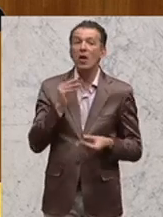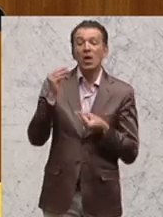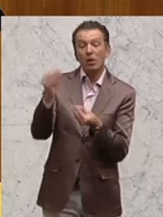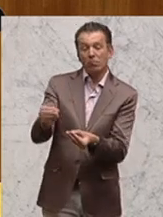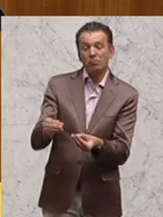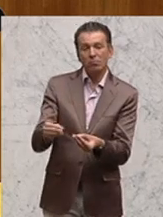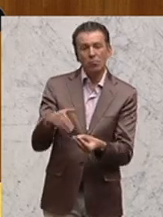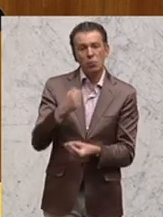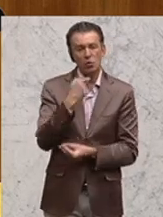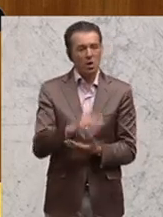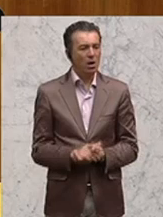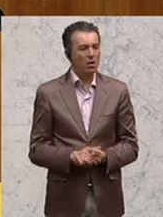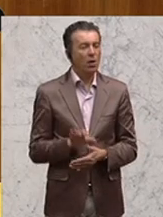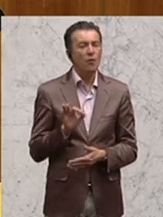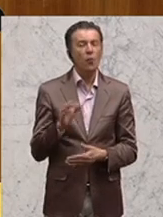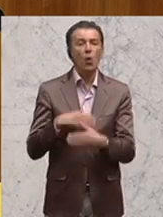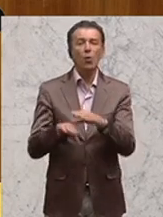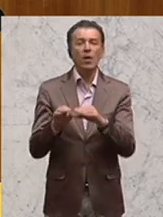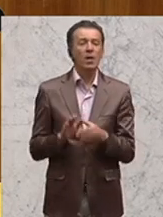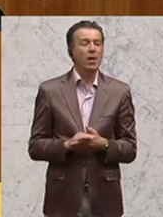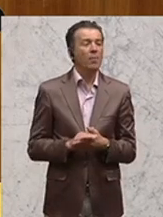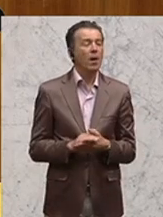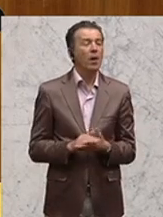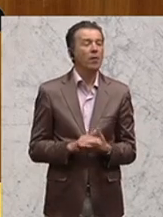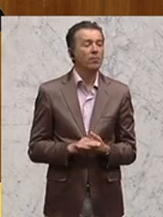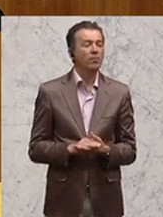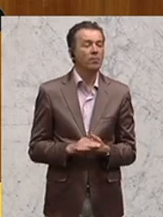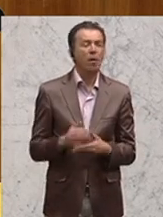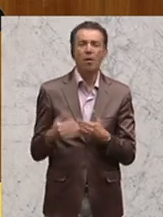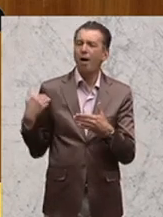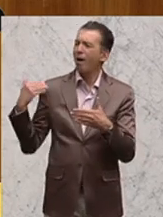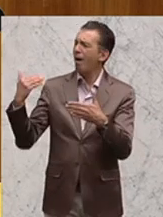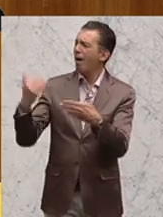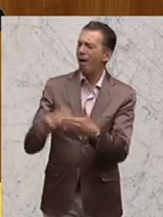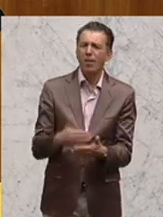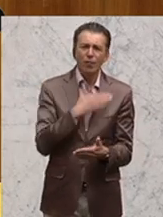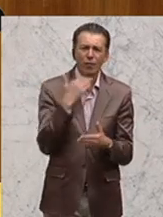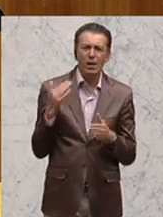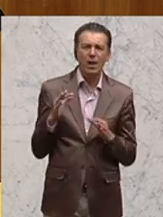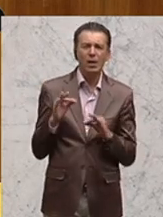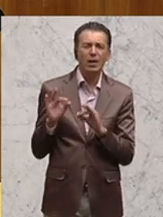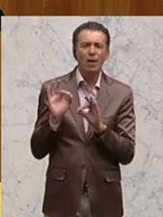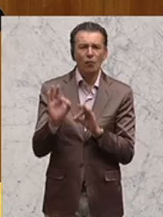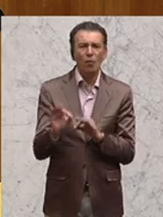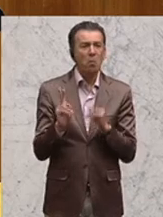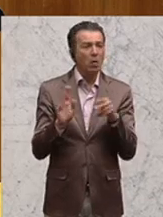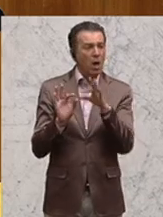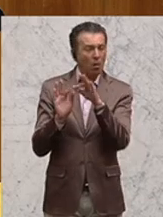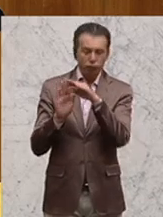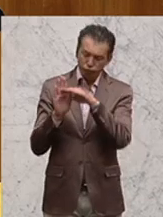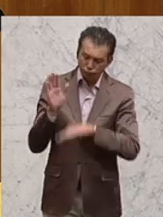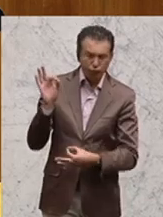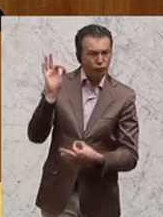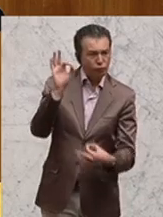bekommen. Da muss ich sagen, wir haben für die Unternehmer und Unternehmerinnen in den letzten Jahren viel getan. Ich könnte Ihnen eine ganze Liste